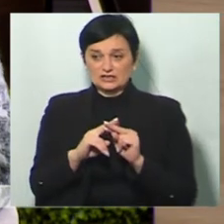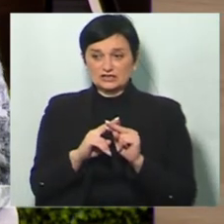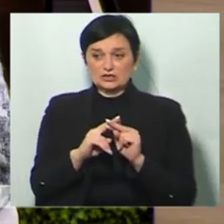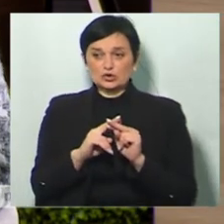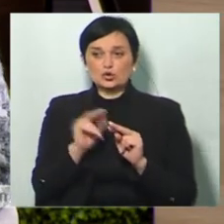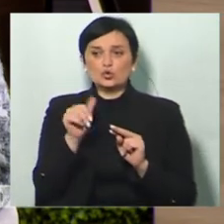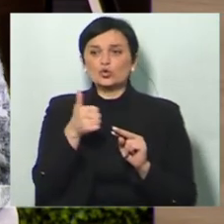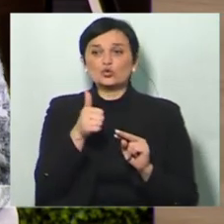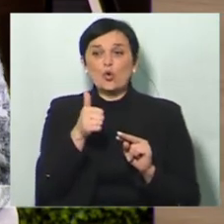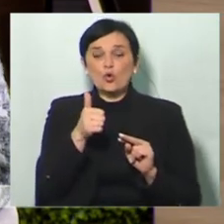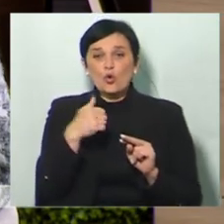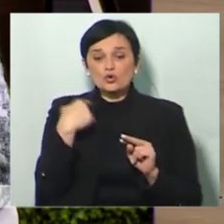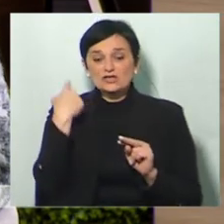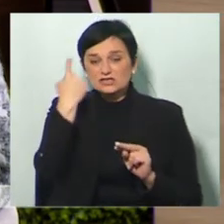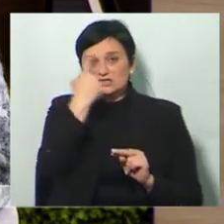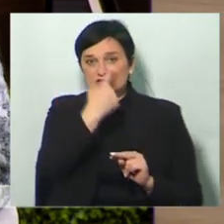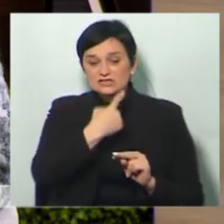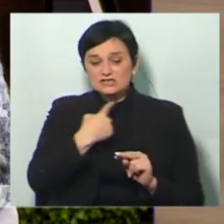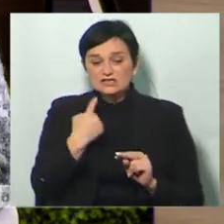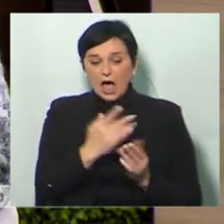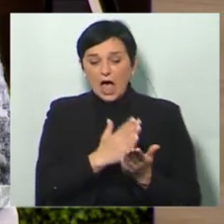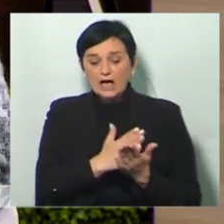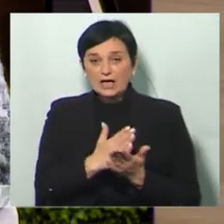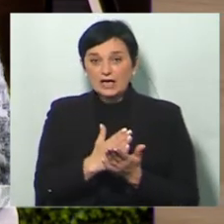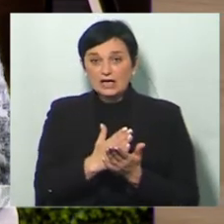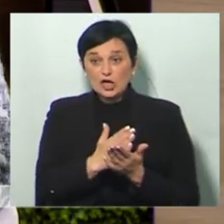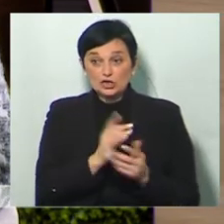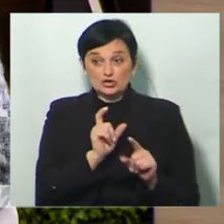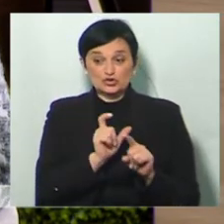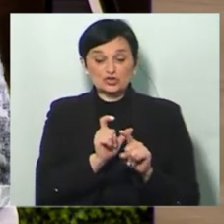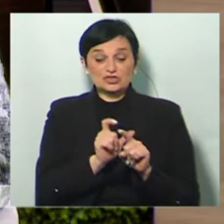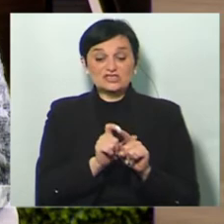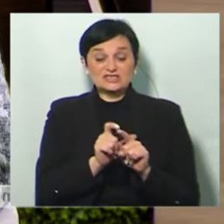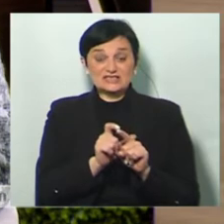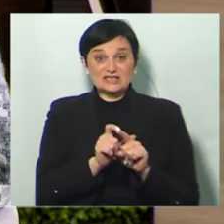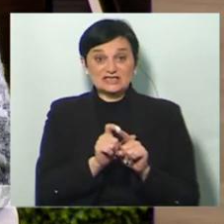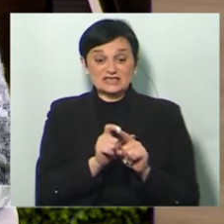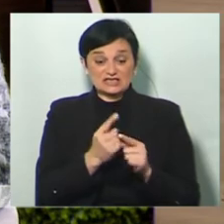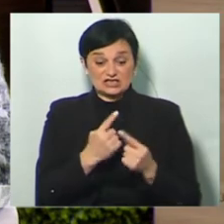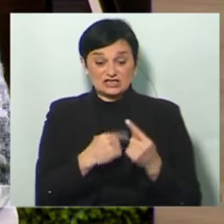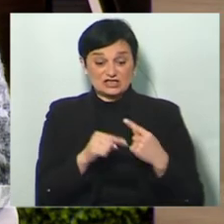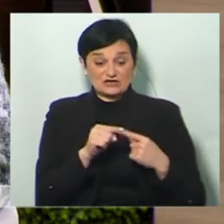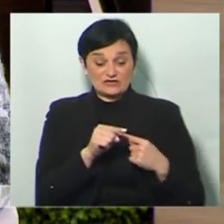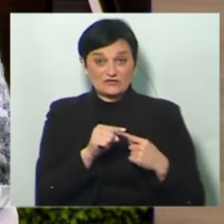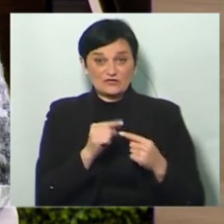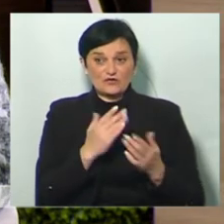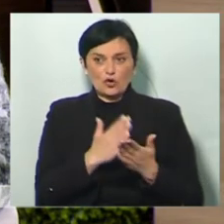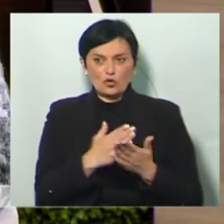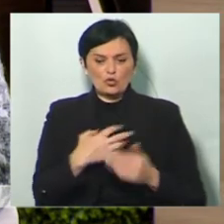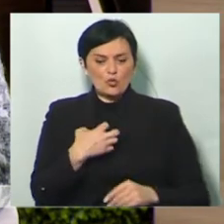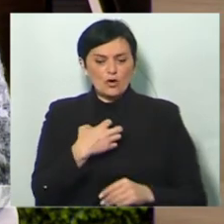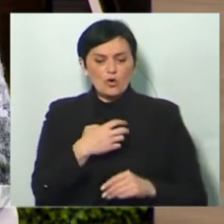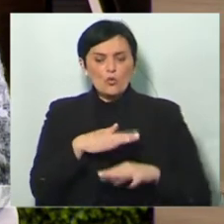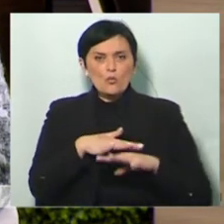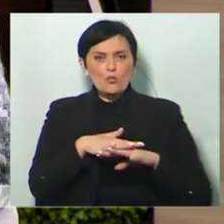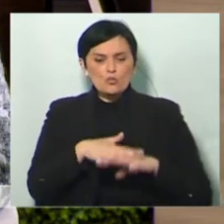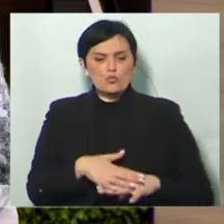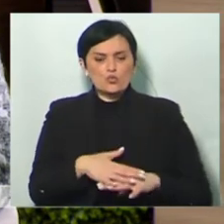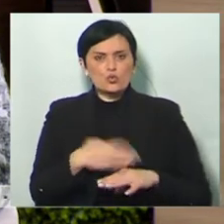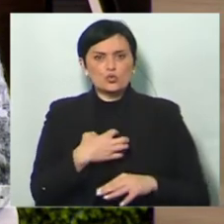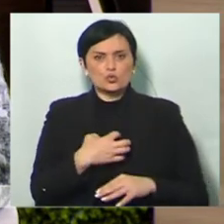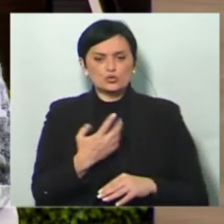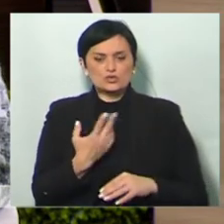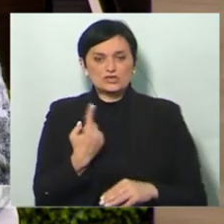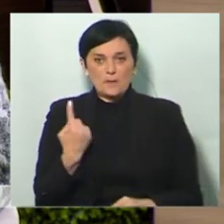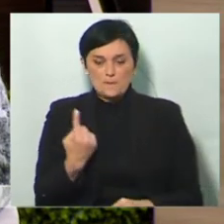tkvat rogor saxes izens, khom? Da aise sitqas ro miubrundet, pudze romelits martod